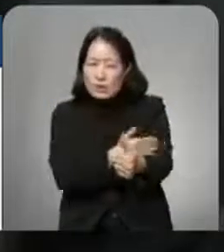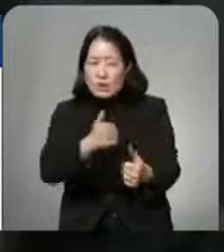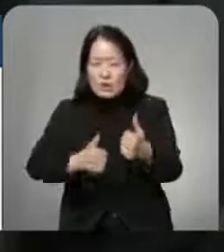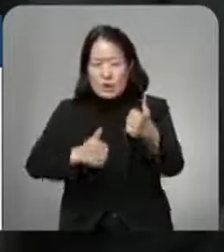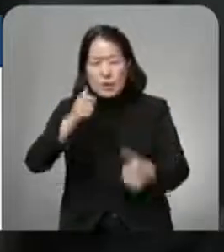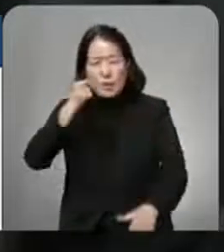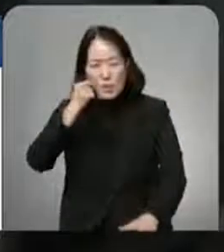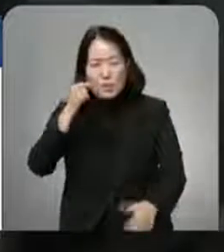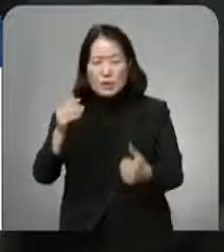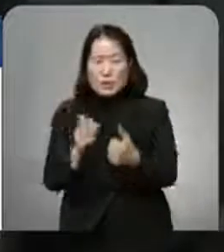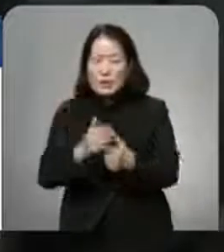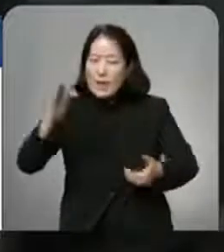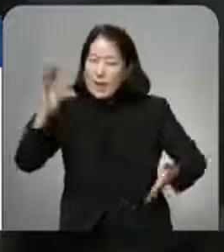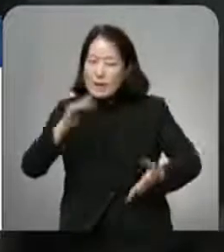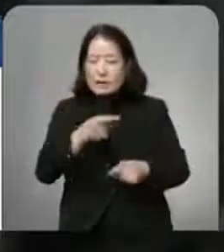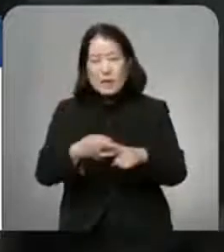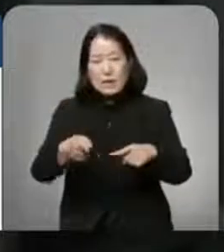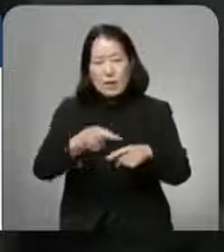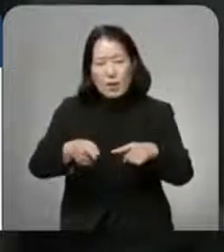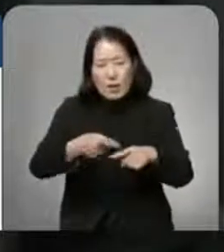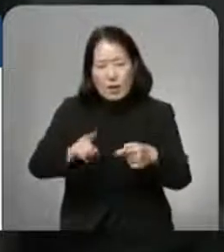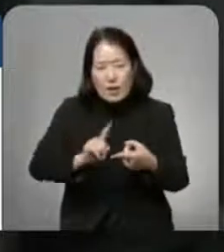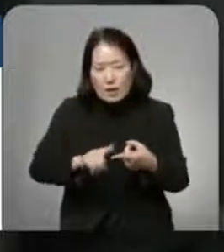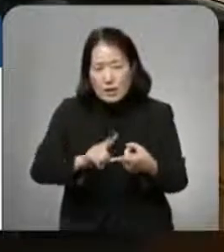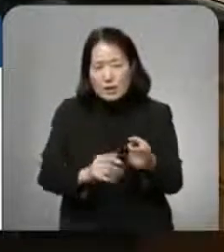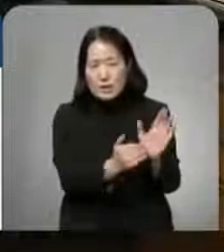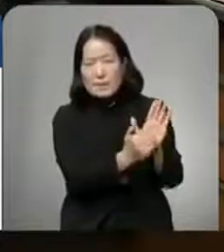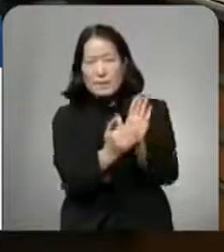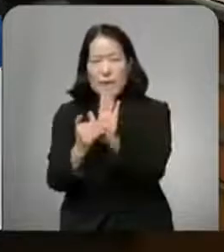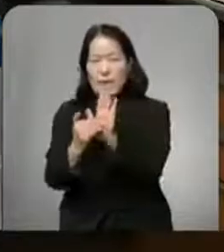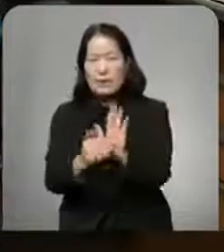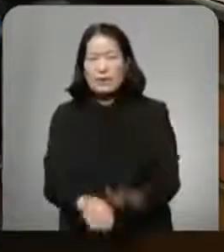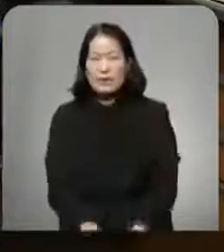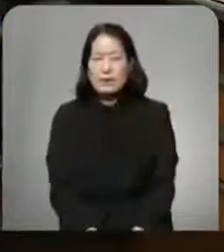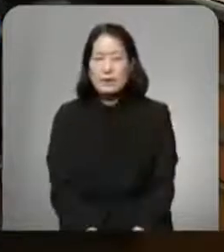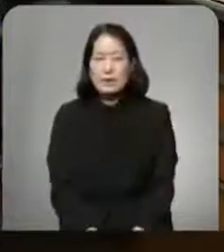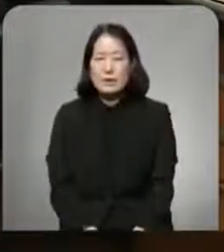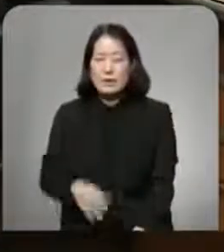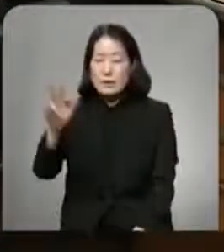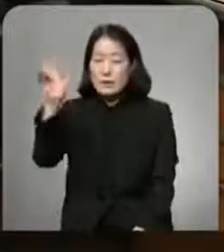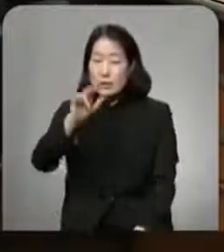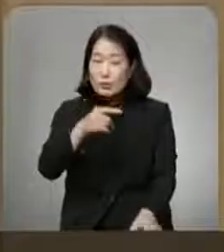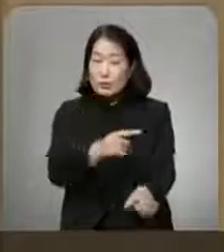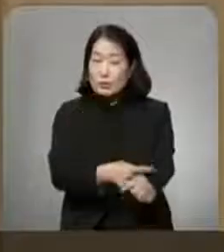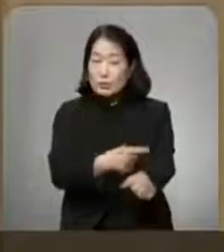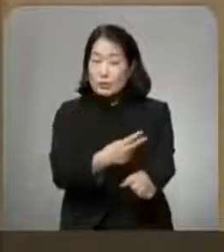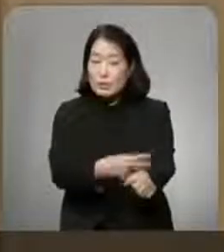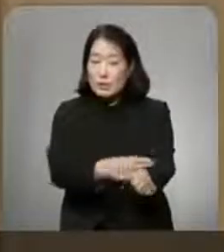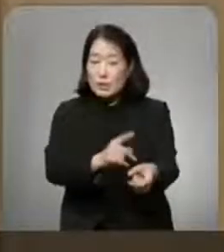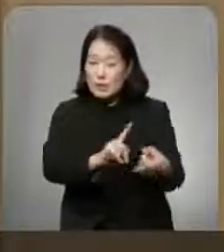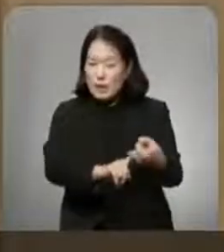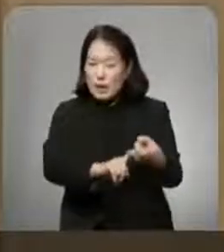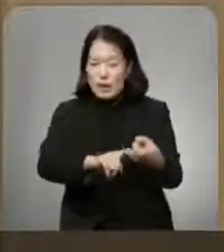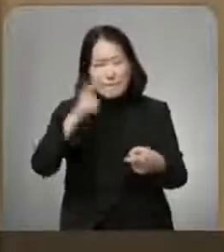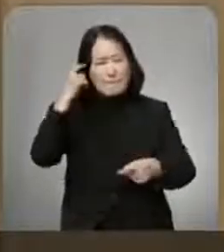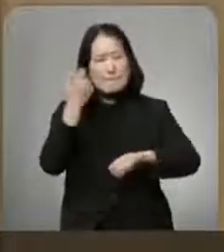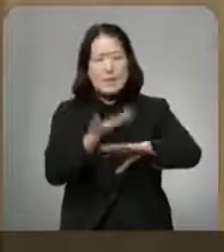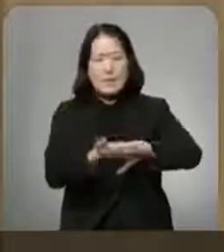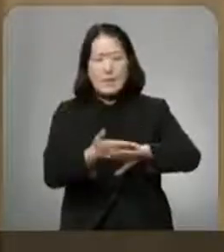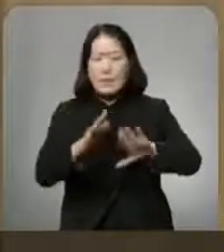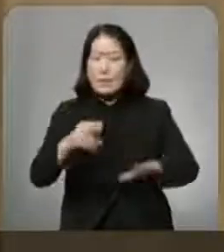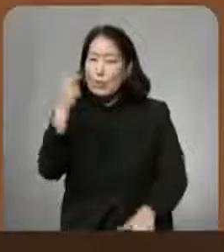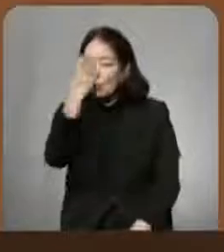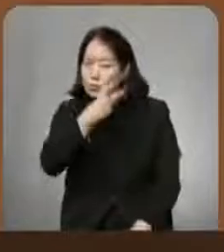식으로 해서 우리 아이들의 평가를 억제를 해놨습니다 정교조는 여전히 반발합니다 이번